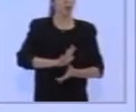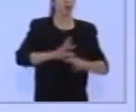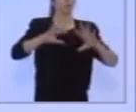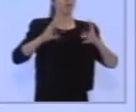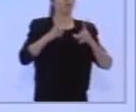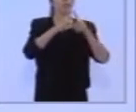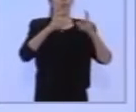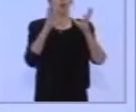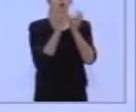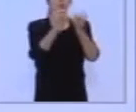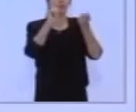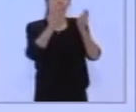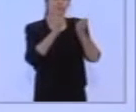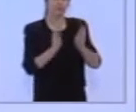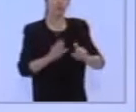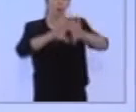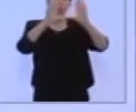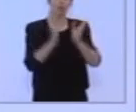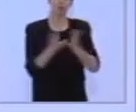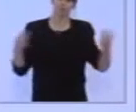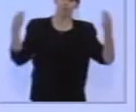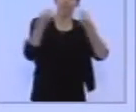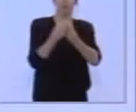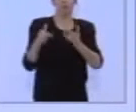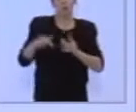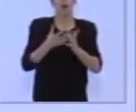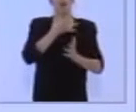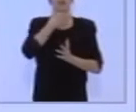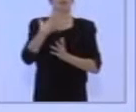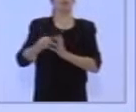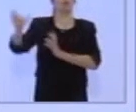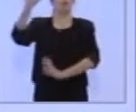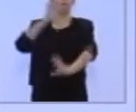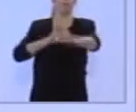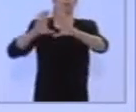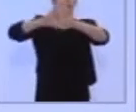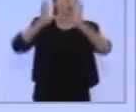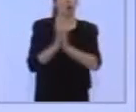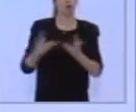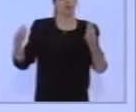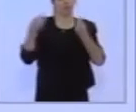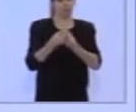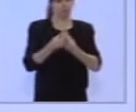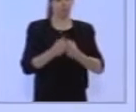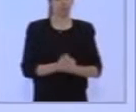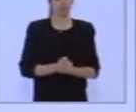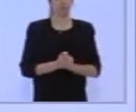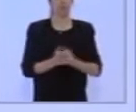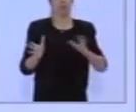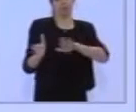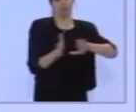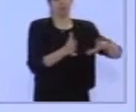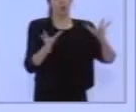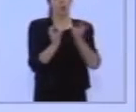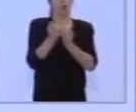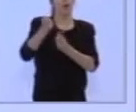ανταποκριθεί στις σύγχρονες ανάγκες των επενδυτών. Αναφορικά με τη ρευστότητα, το βάρος θα